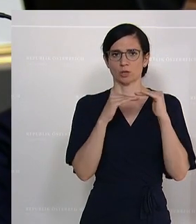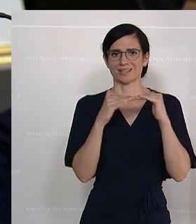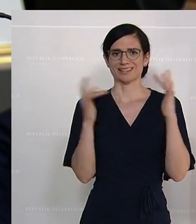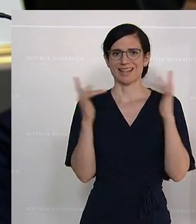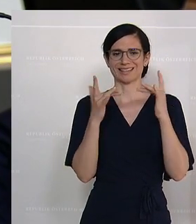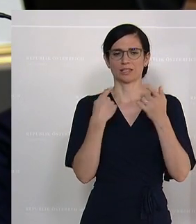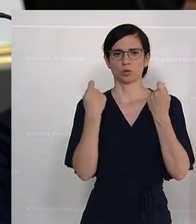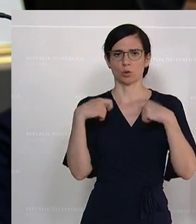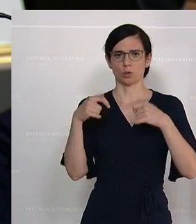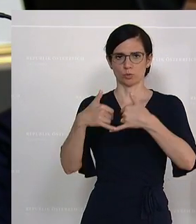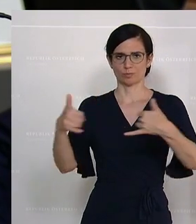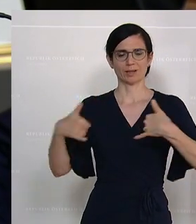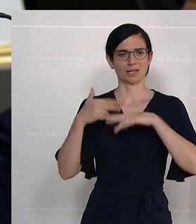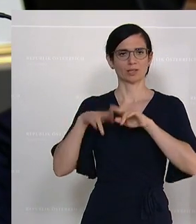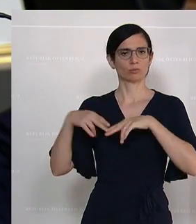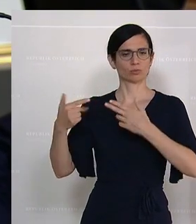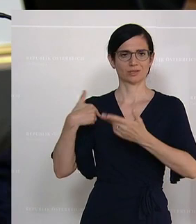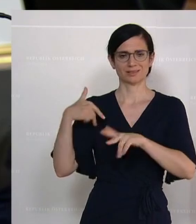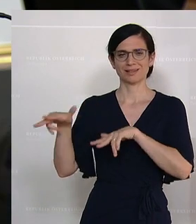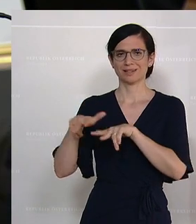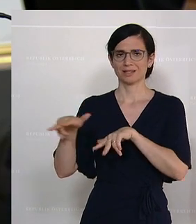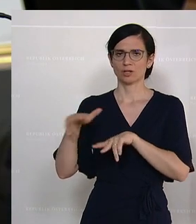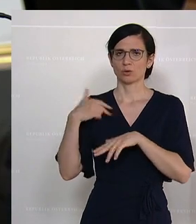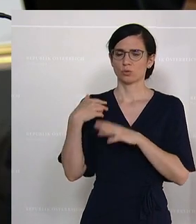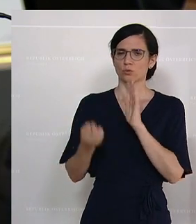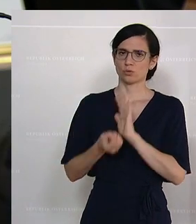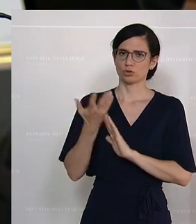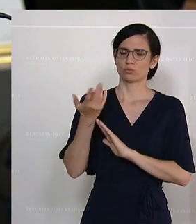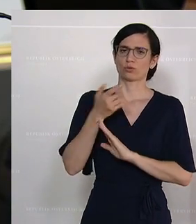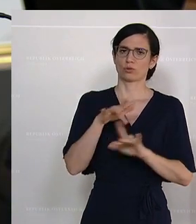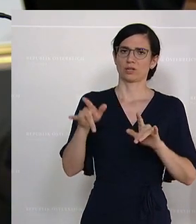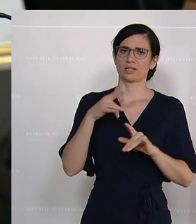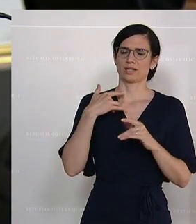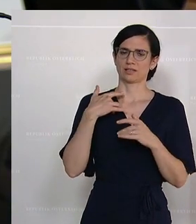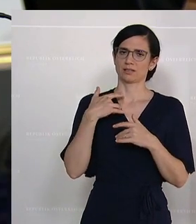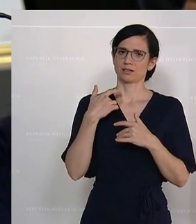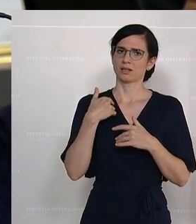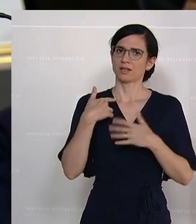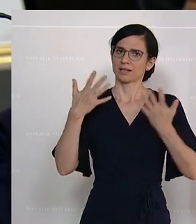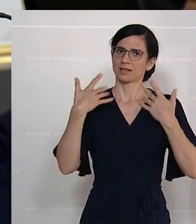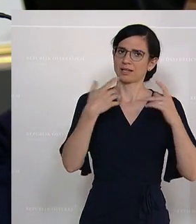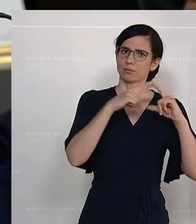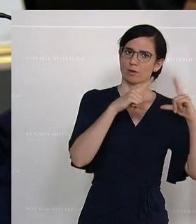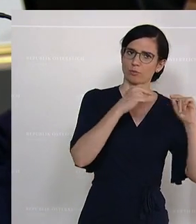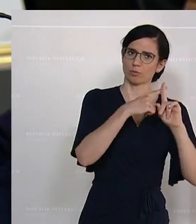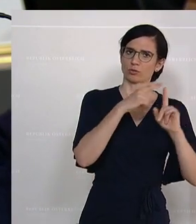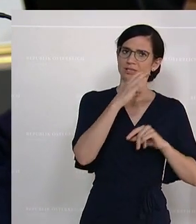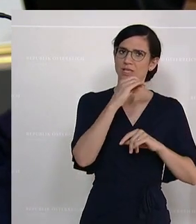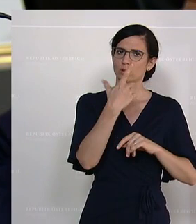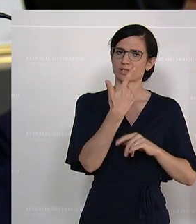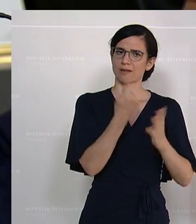terror paket der bundesregierung sie wissen in seiner ursprünglichen form der grundgedanke der klima bonus unter co2 preis gehören unmittelbar